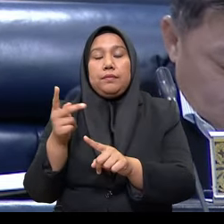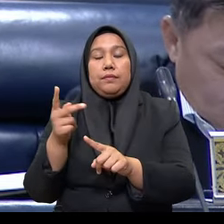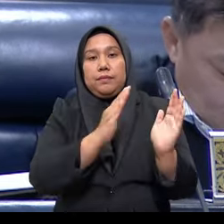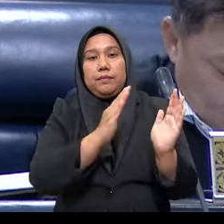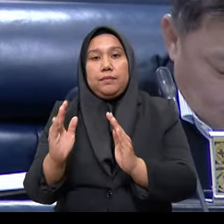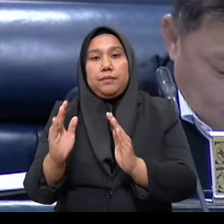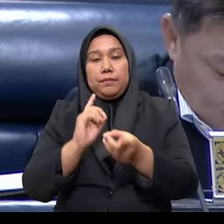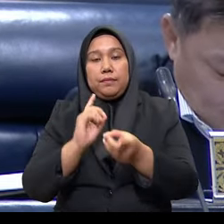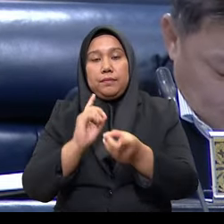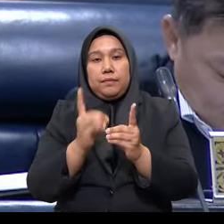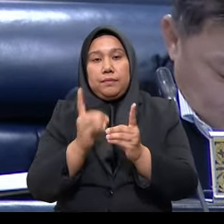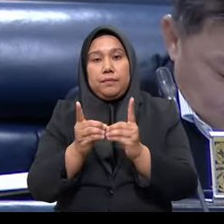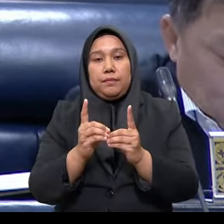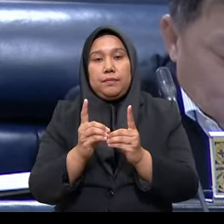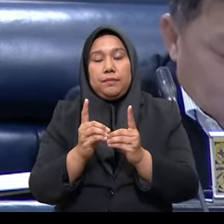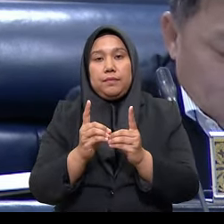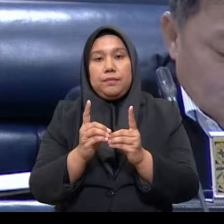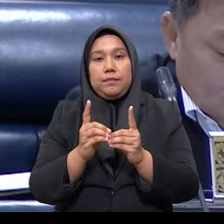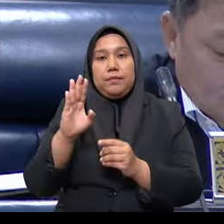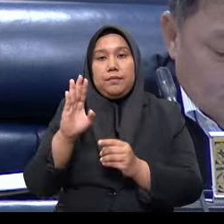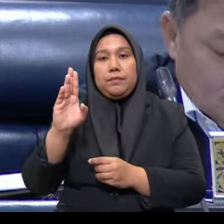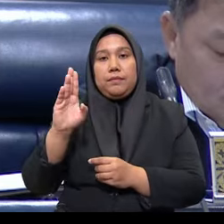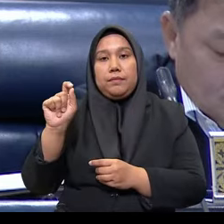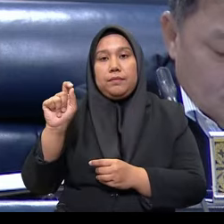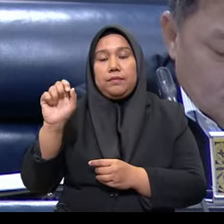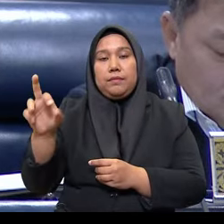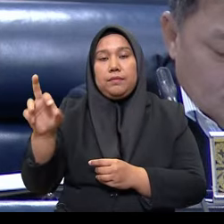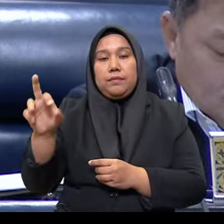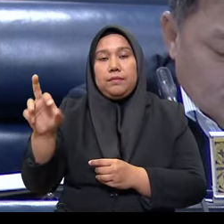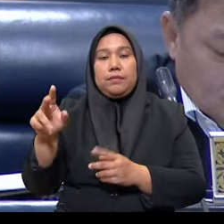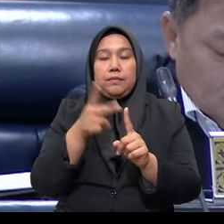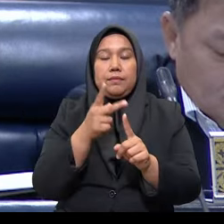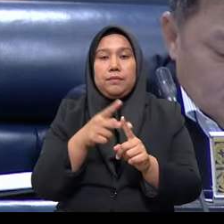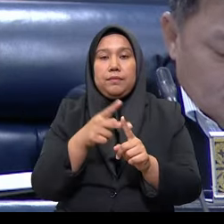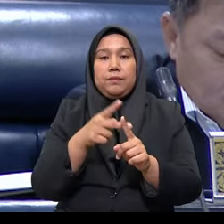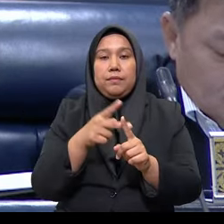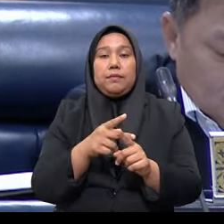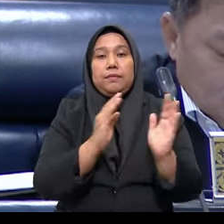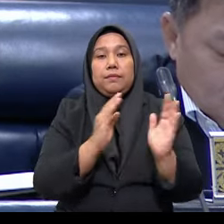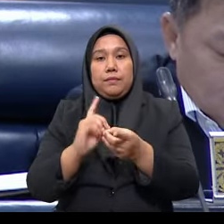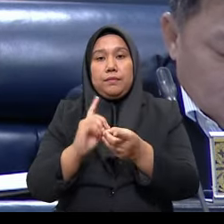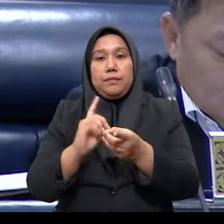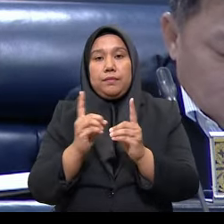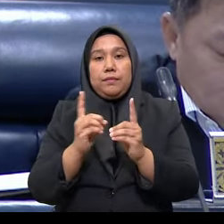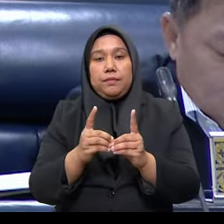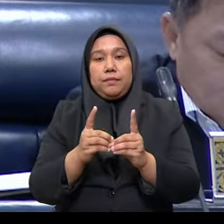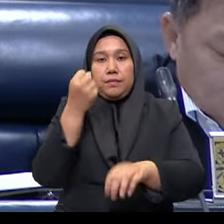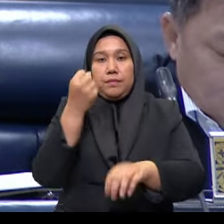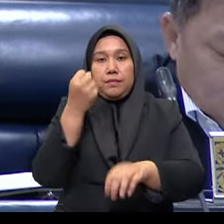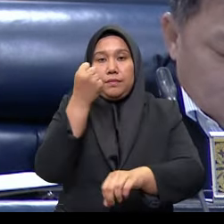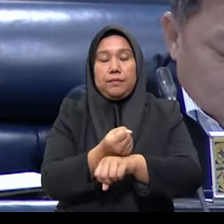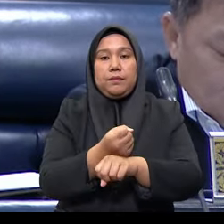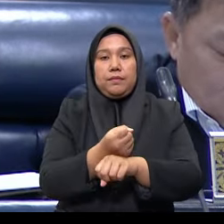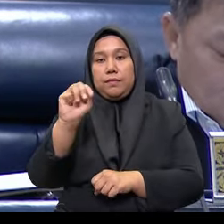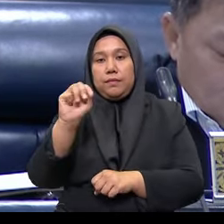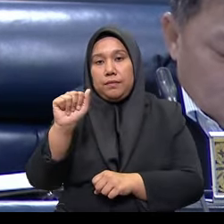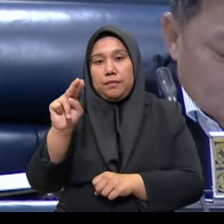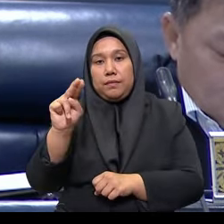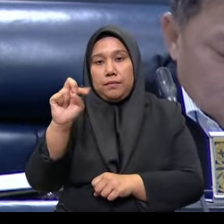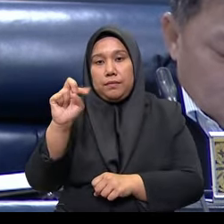Perpustakaan Digital Butterworth di Pulau Pinang, Perpustakaan Digital Batu Mau juga di Pulau